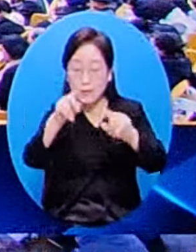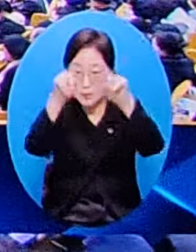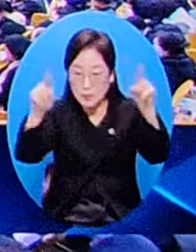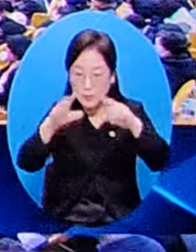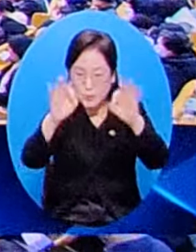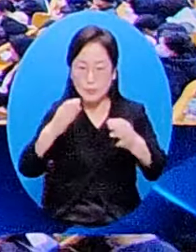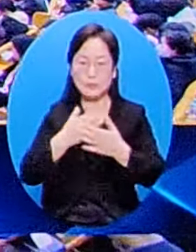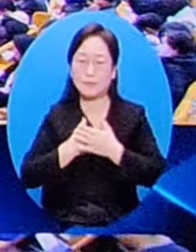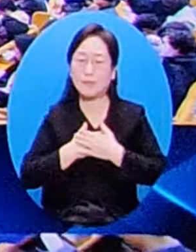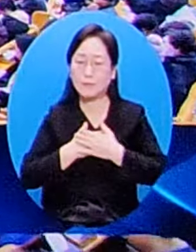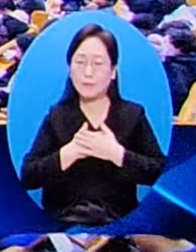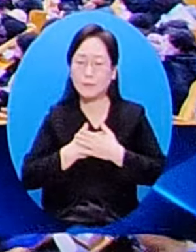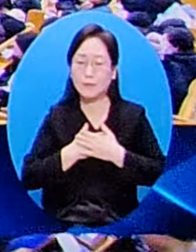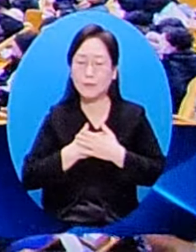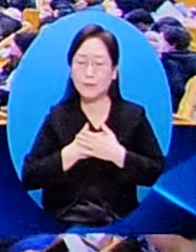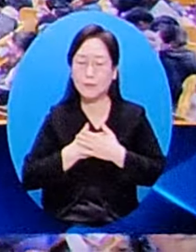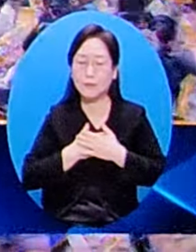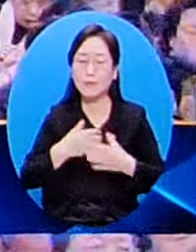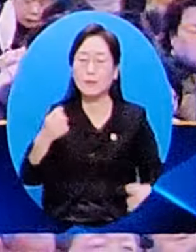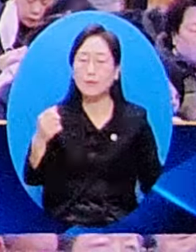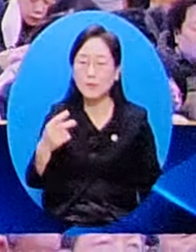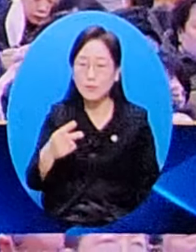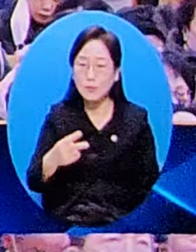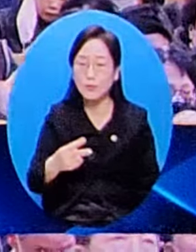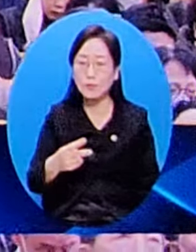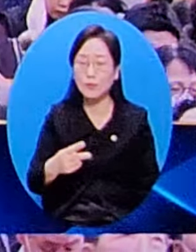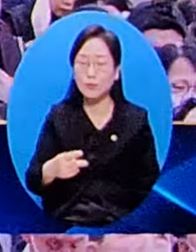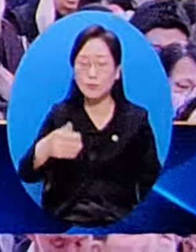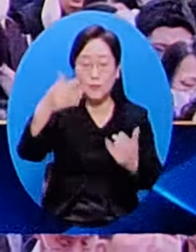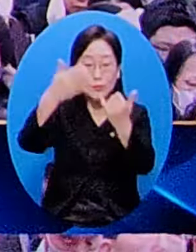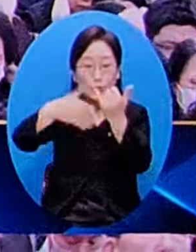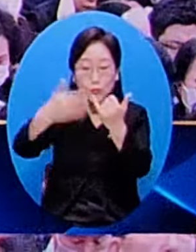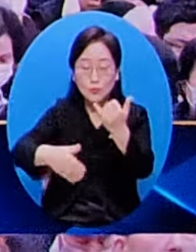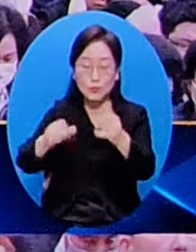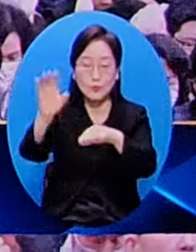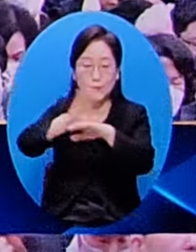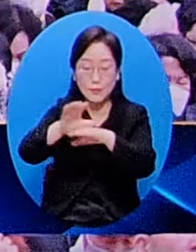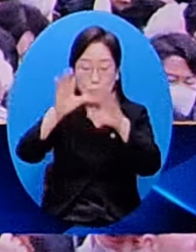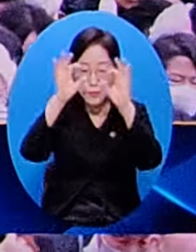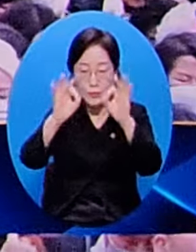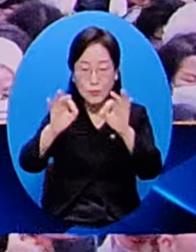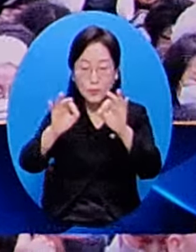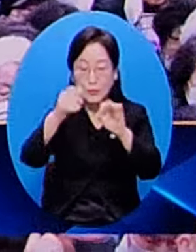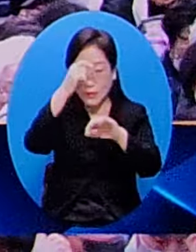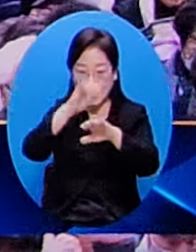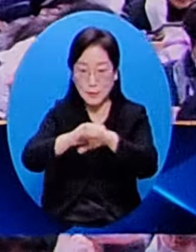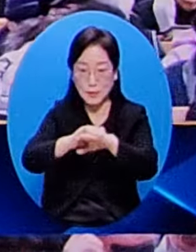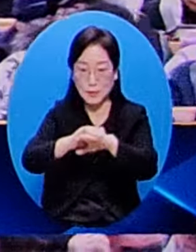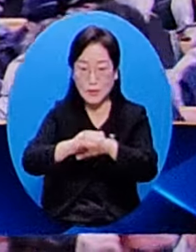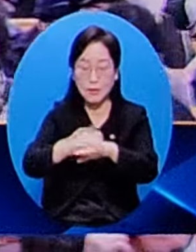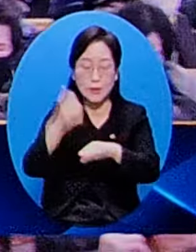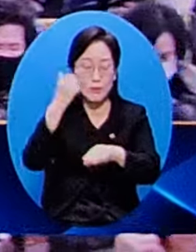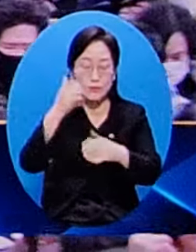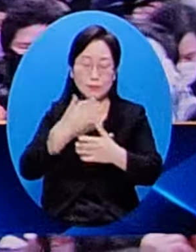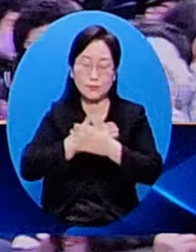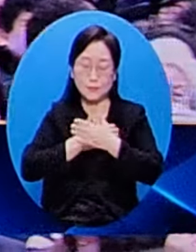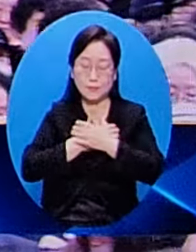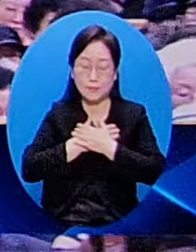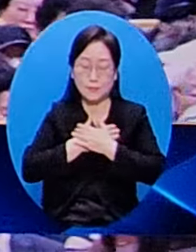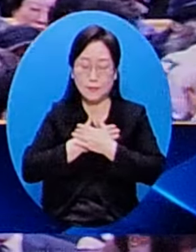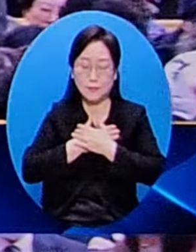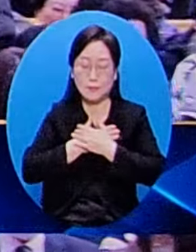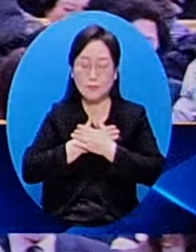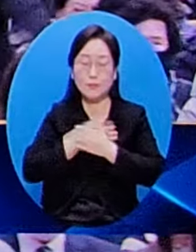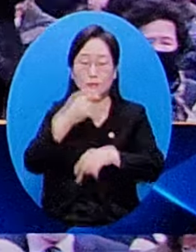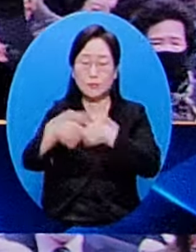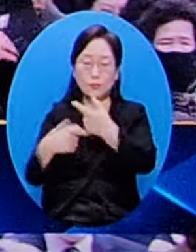손 얹으시고 또 유튜브나 인터넷을 통해서 예배 분도 그 앞에서 가슴에 손을 얹고 이 결심